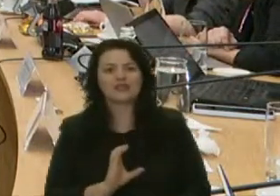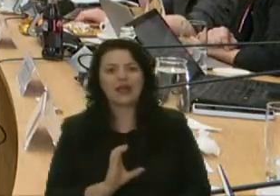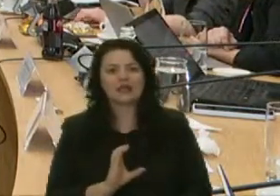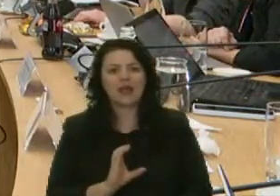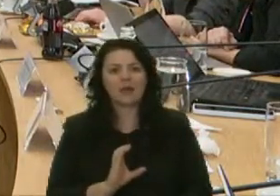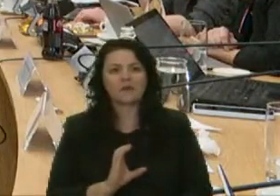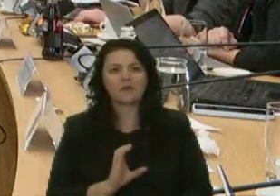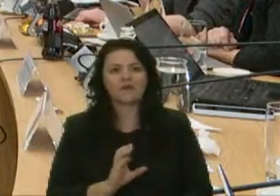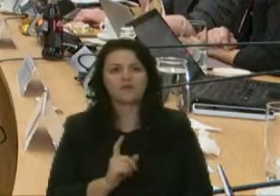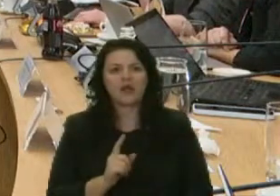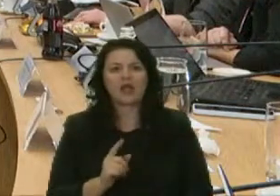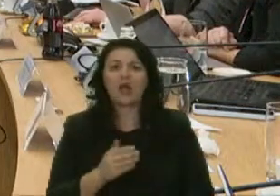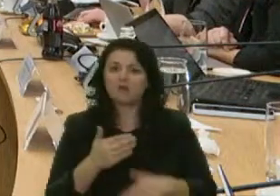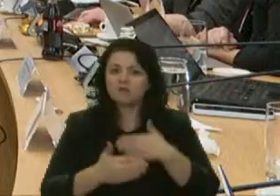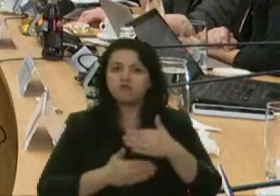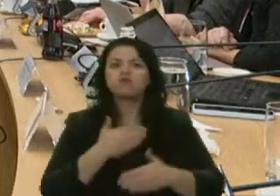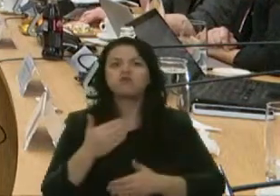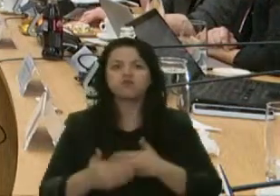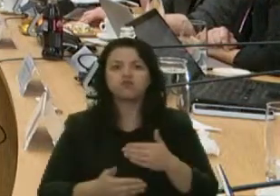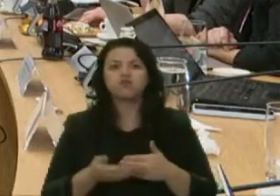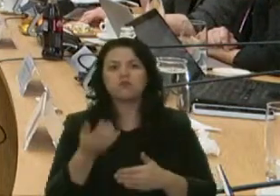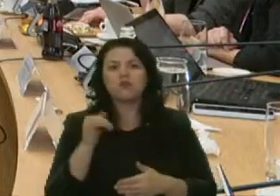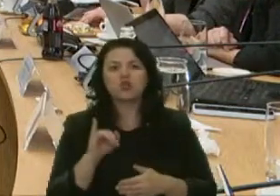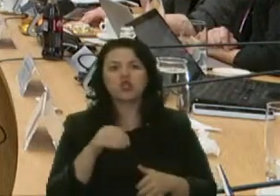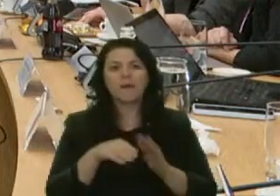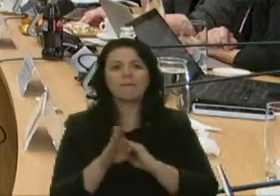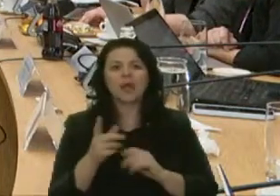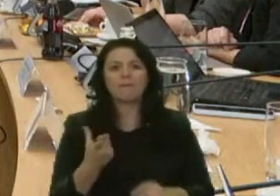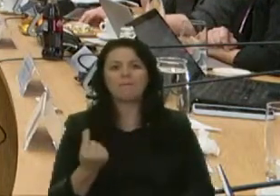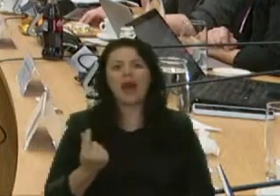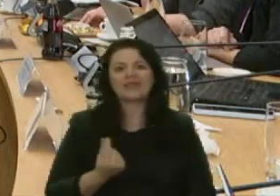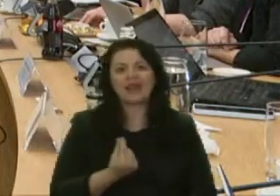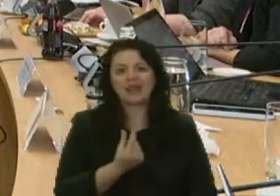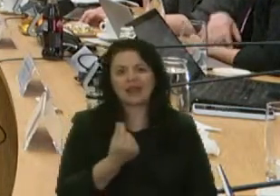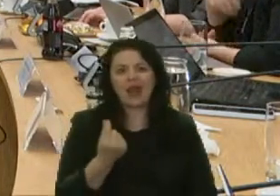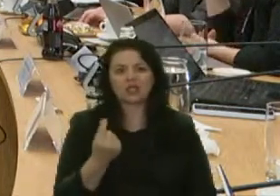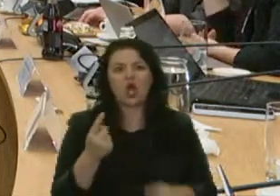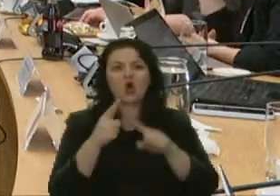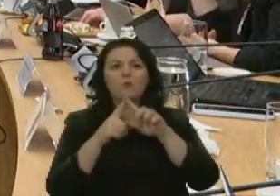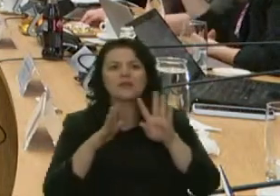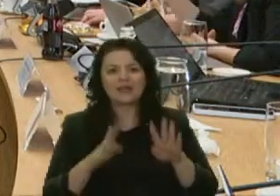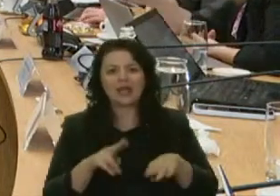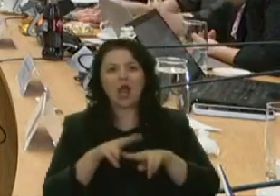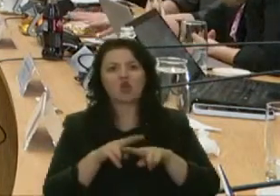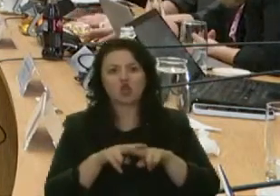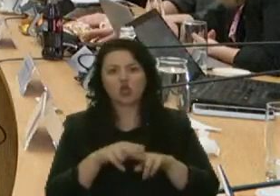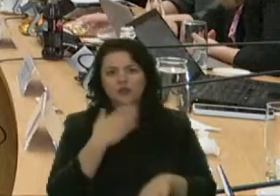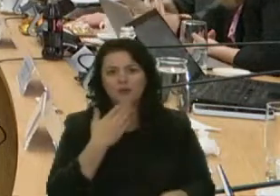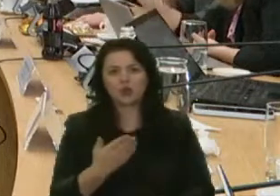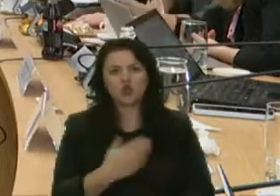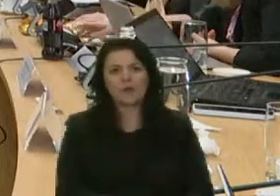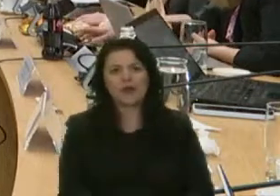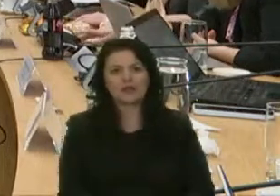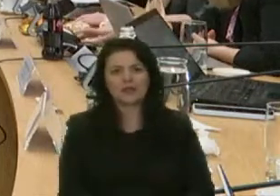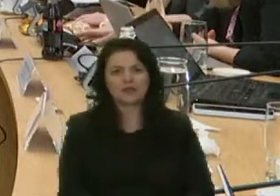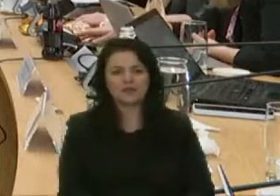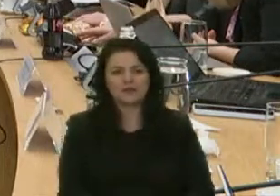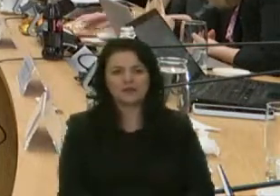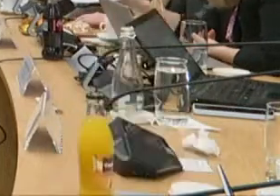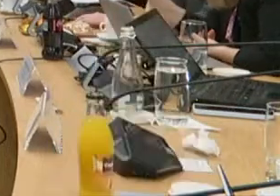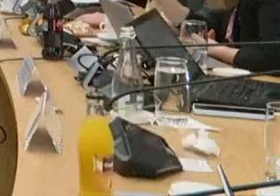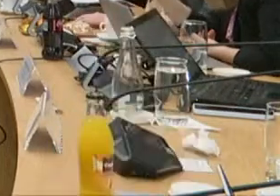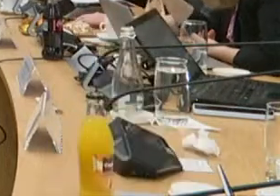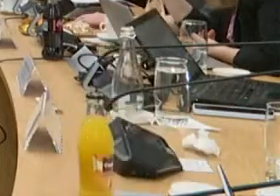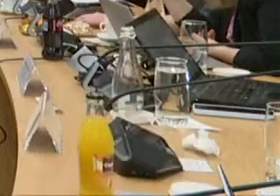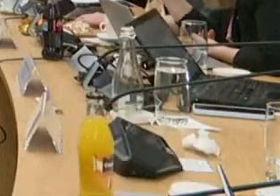la capătul drumului și prin parteneriatul despre care am vorbit cu biserica ortodoxă Vă mulțumesc aș mai vrea dacă să